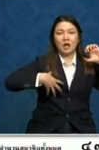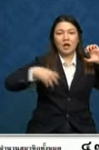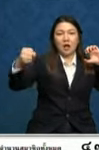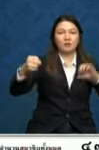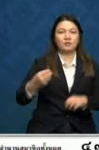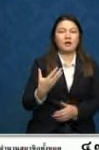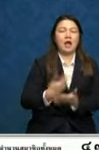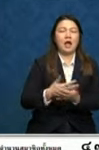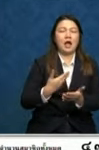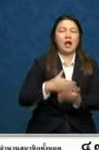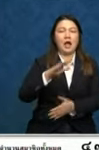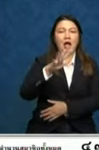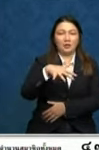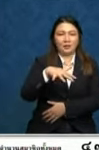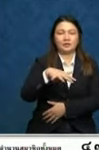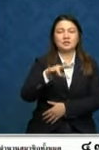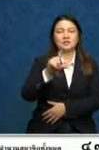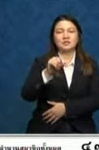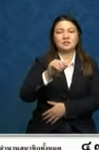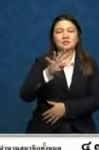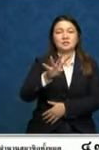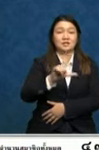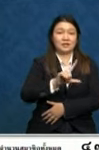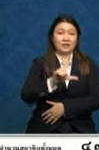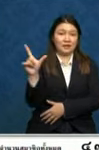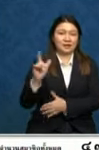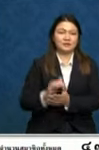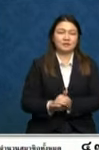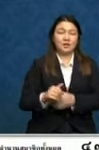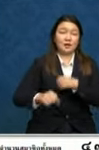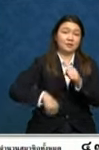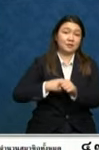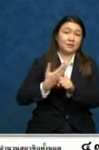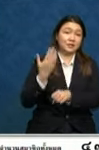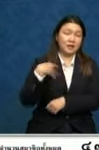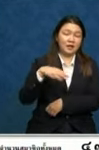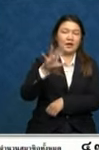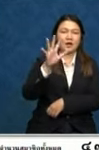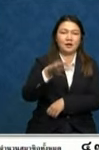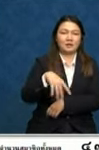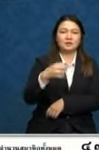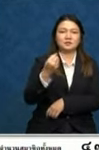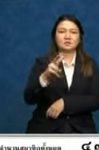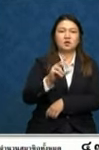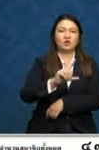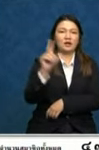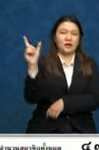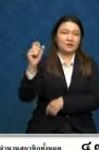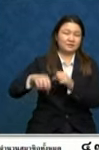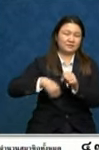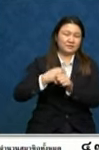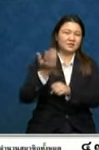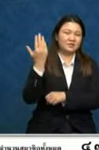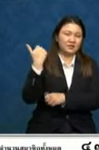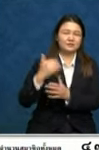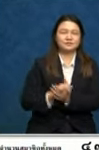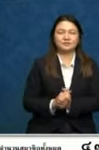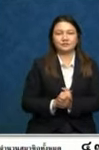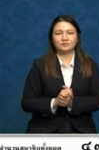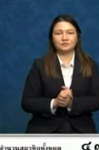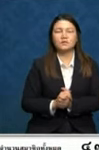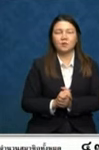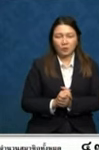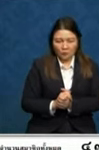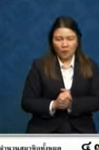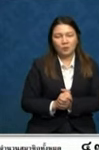5,024 ล้านปีที่แล้วได้งบประมาณไป 5,112 ล้านท่านประธานครับผมอภิปร